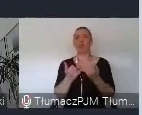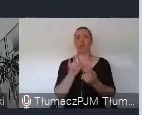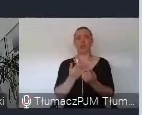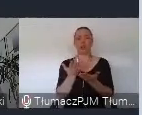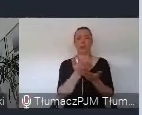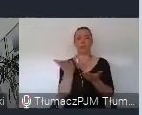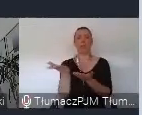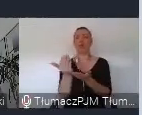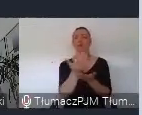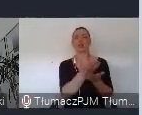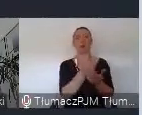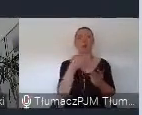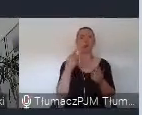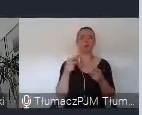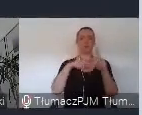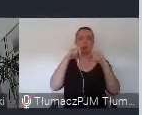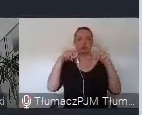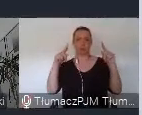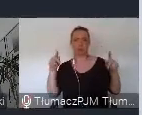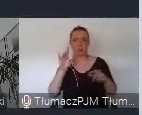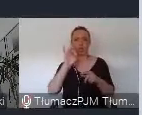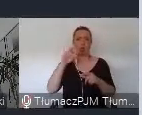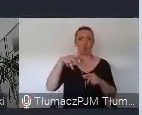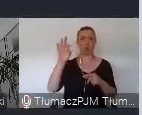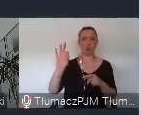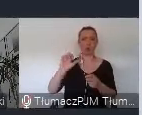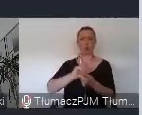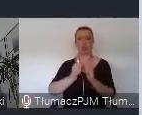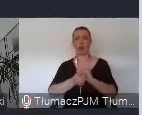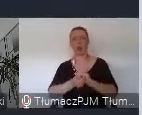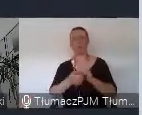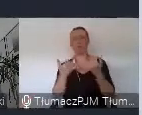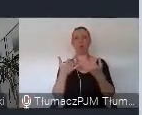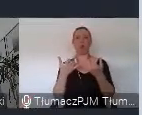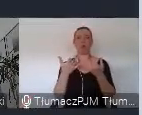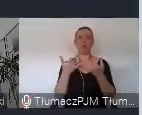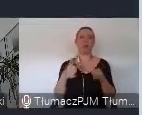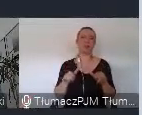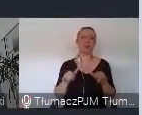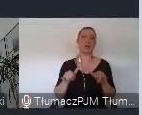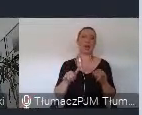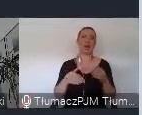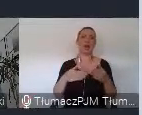czy weźmiemy dane ogólne na przykład z podmiotów koncesjonowanych przez prezesa Urzędu Regulacji Energetyki,